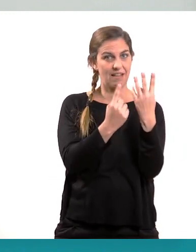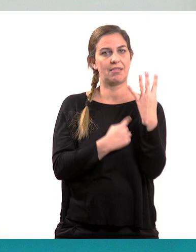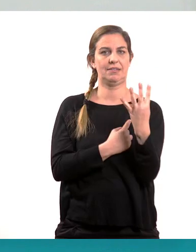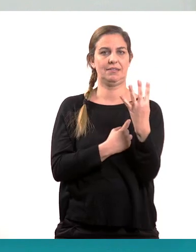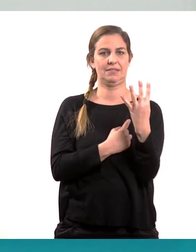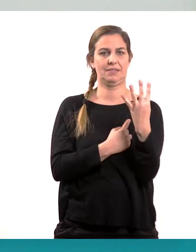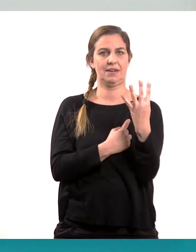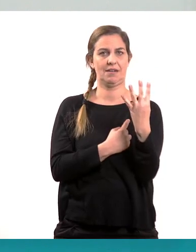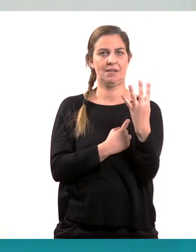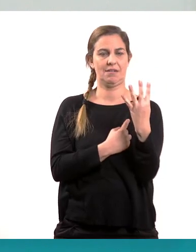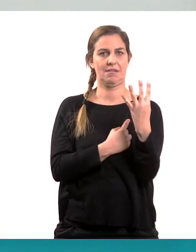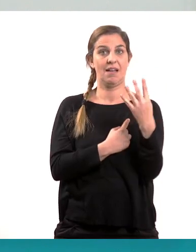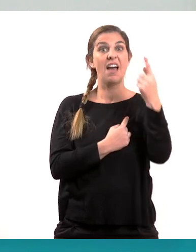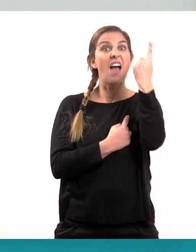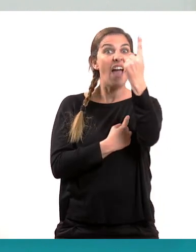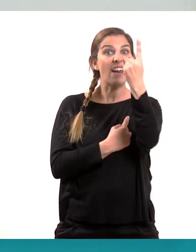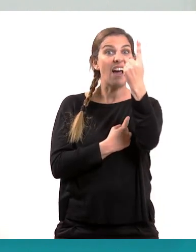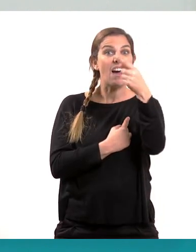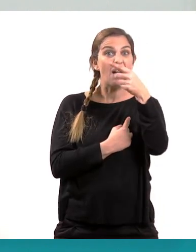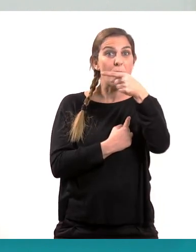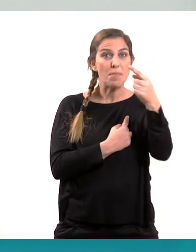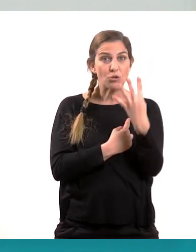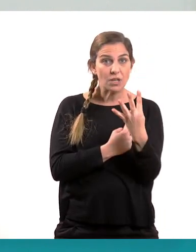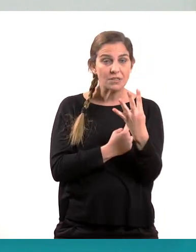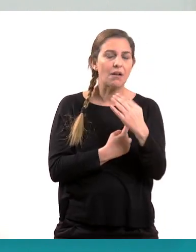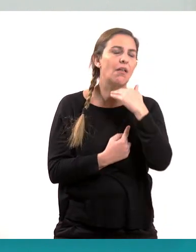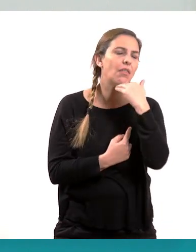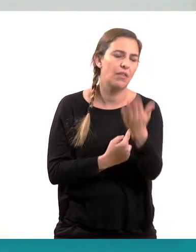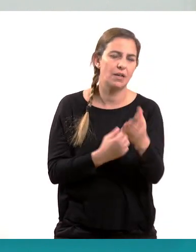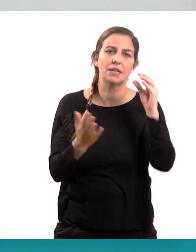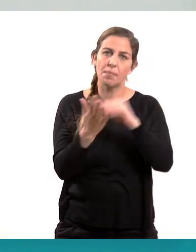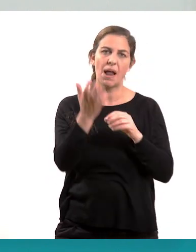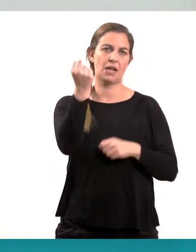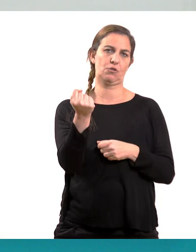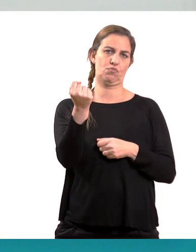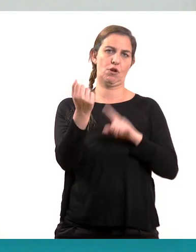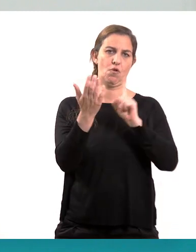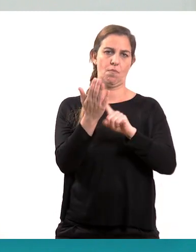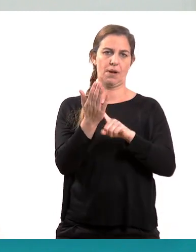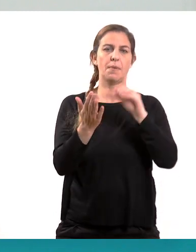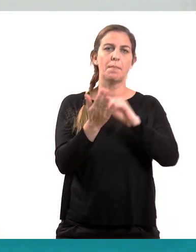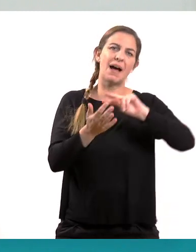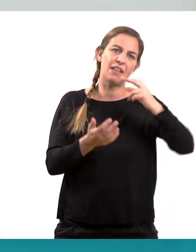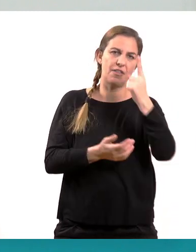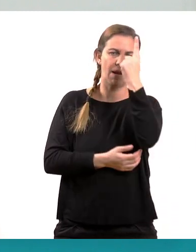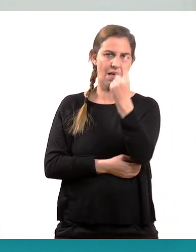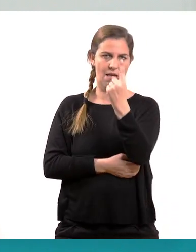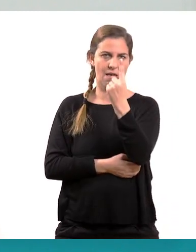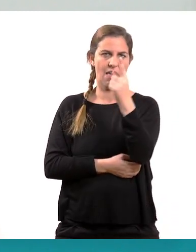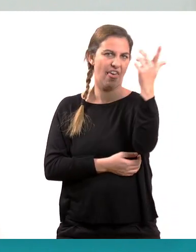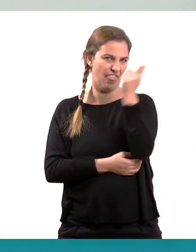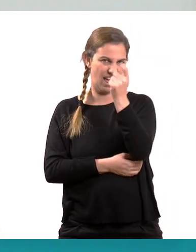4. Από 1, πάλι κρατούμενο. Πάλι δεν γίνεται. Πάλι ξαναδανείζομαι και το επιστρέφω.